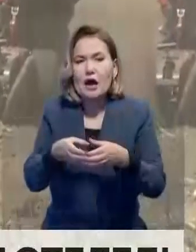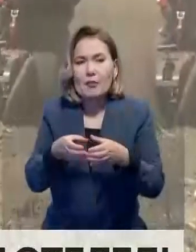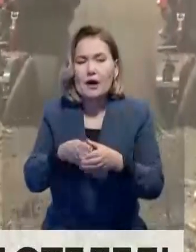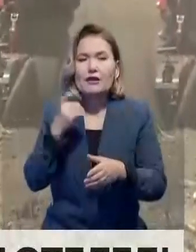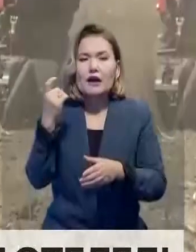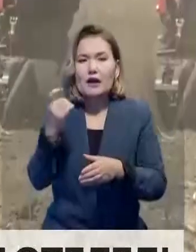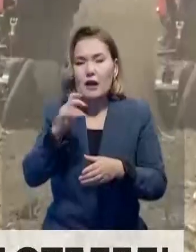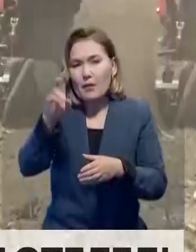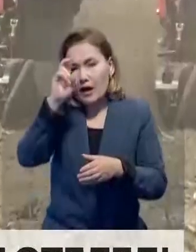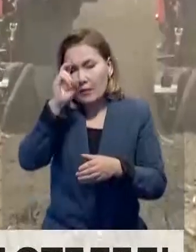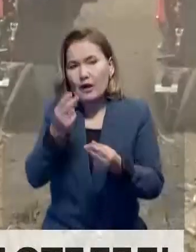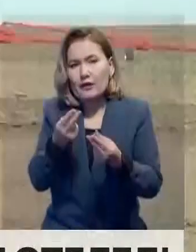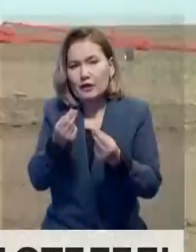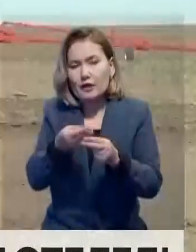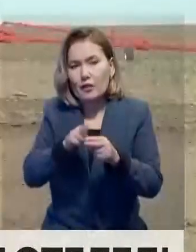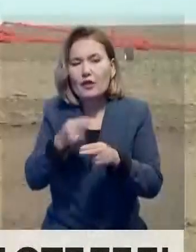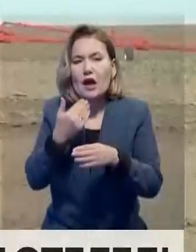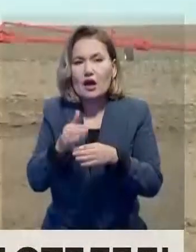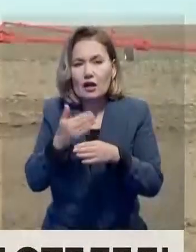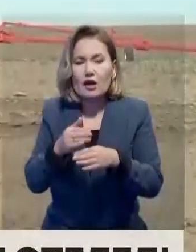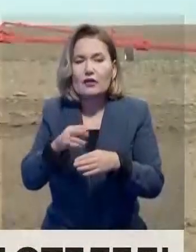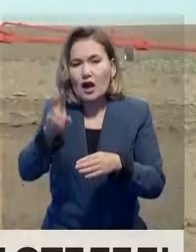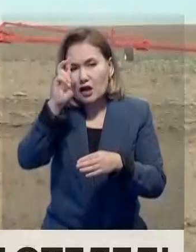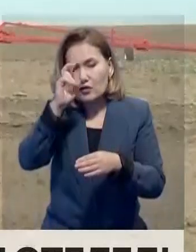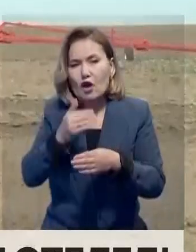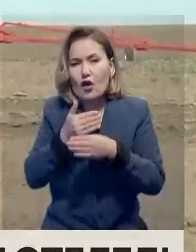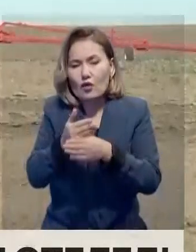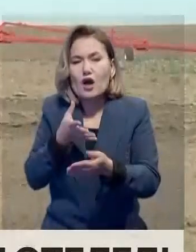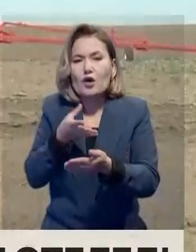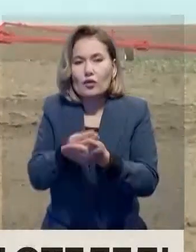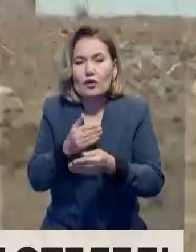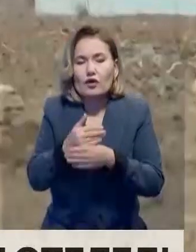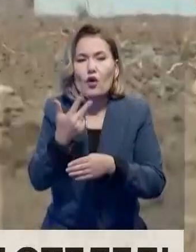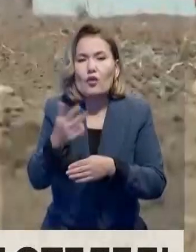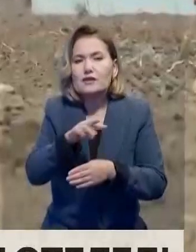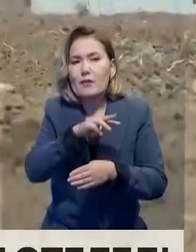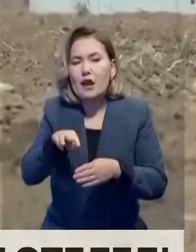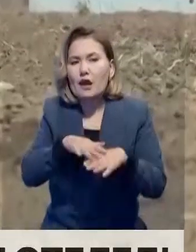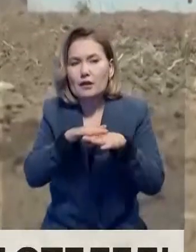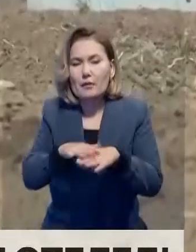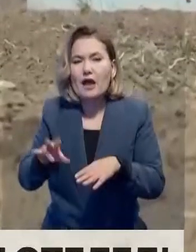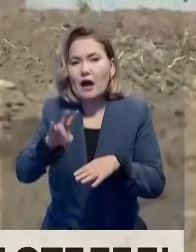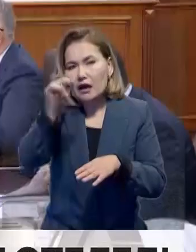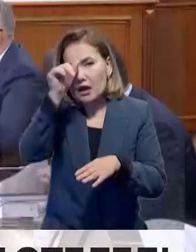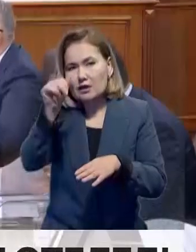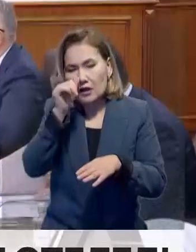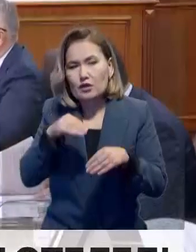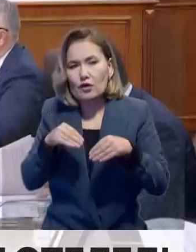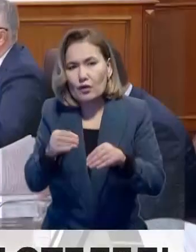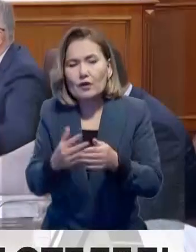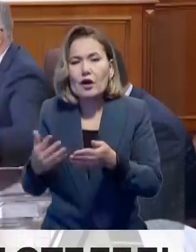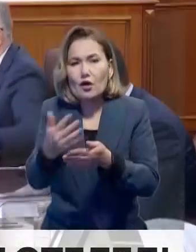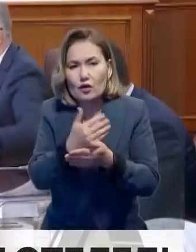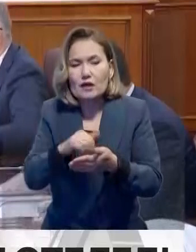диқандардың субсидиялық қарыздарының бір парасын өтеп береді. Бұл үшін 30 миллиард теңге бөлінген. Бастысы қалың қараша астықтан қамықпайды.